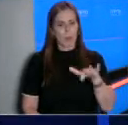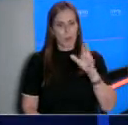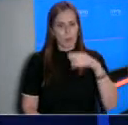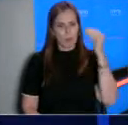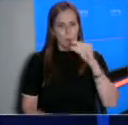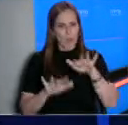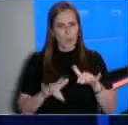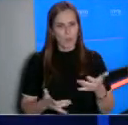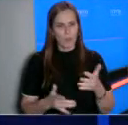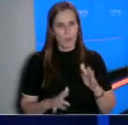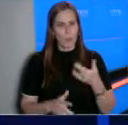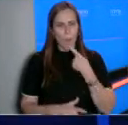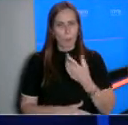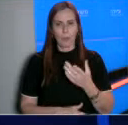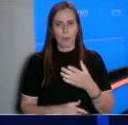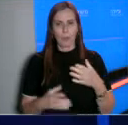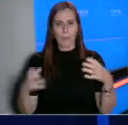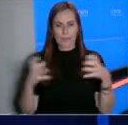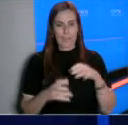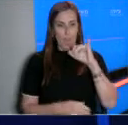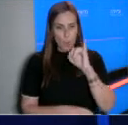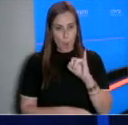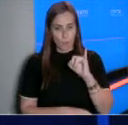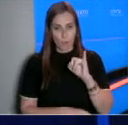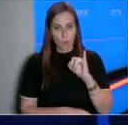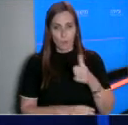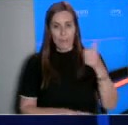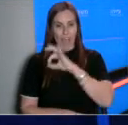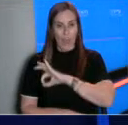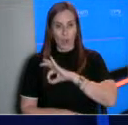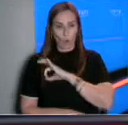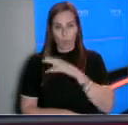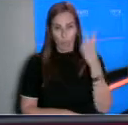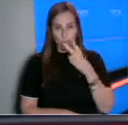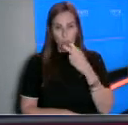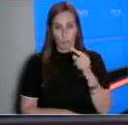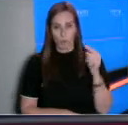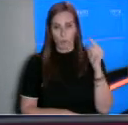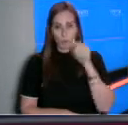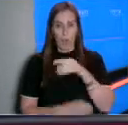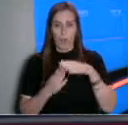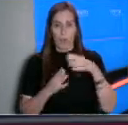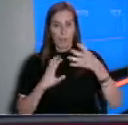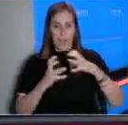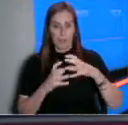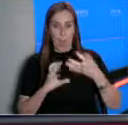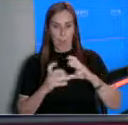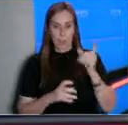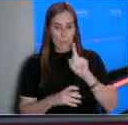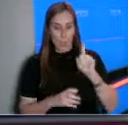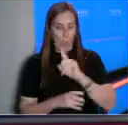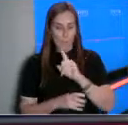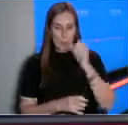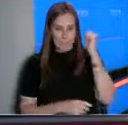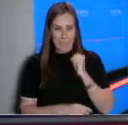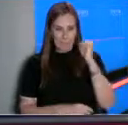שיכולים ללמוד מחשבים, מה אומרים לכם? בכיתה י' מנהלת התיכון, שהיא כמובן מגיעה מרביבים, היא קיבוצניקית, היא לא